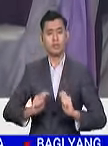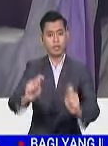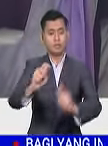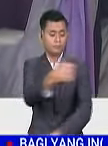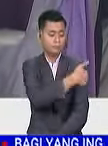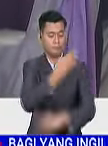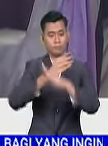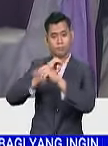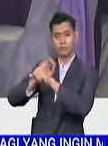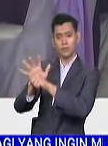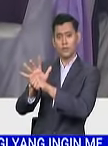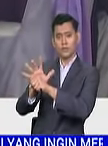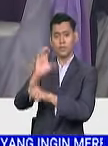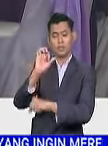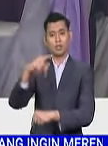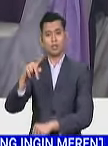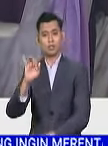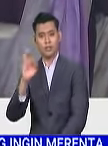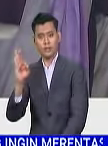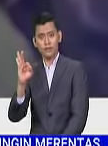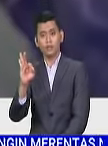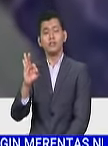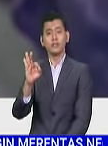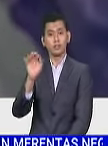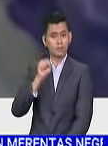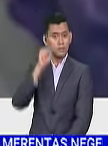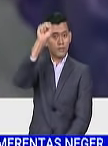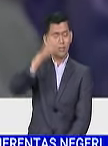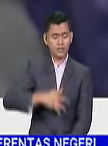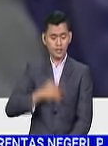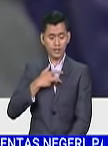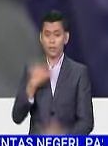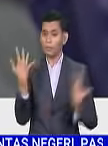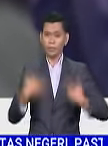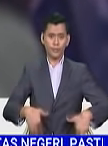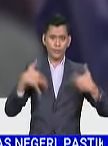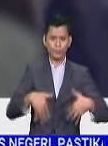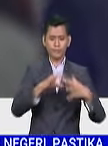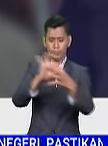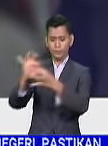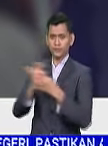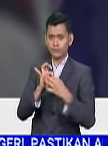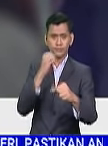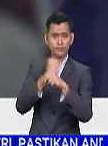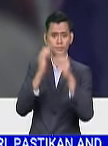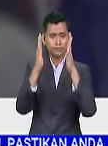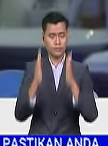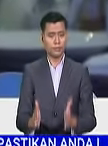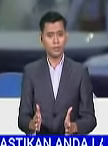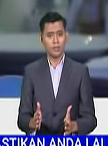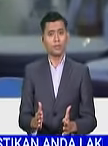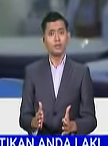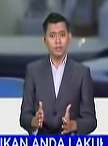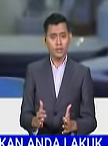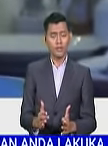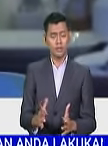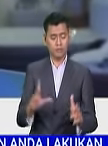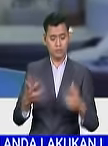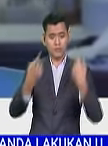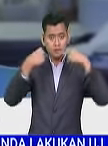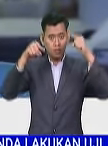Imunisasi COVID-19 CITF Sabah melahirkan rasa kagum melihat kerjasama petugas menjayakan operasi